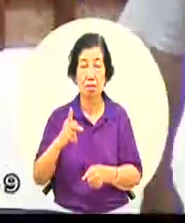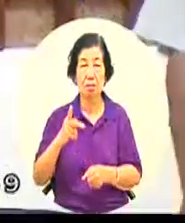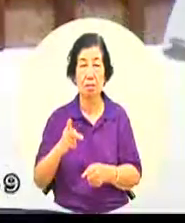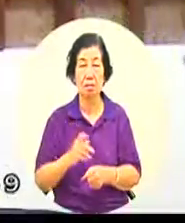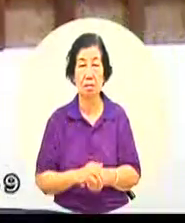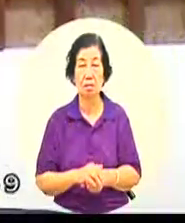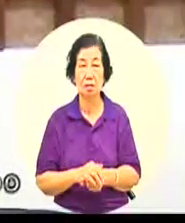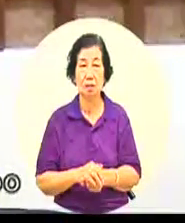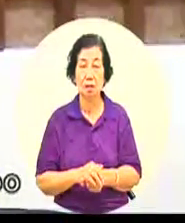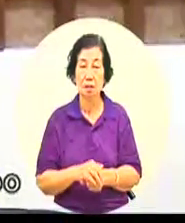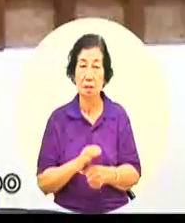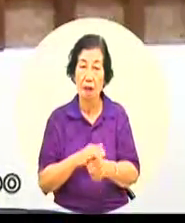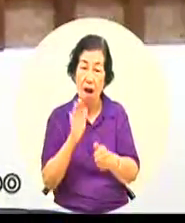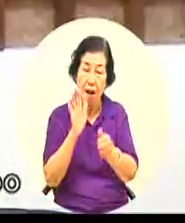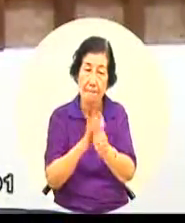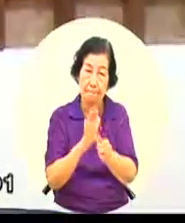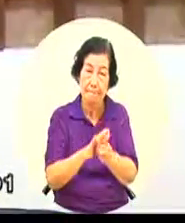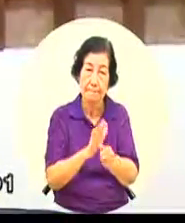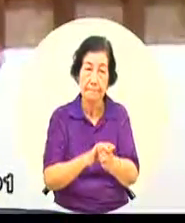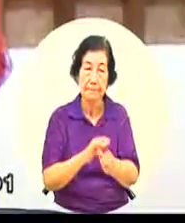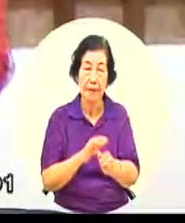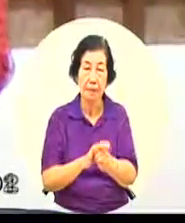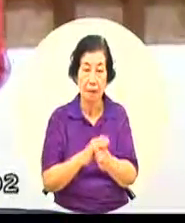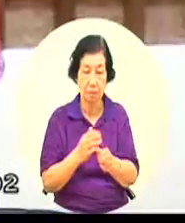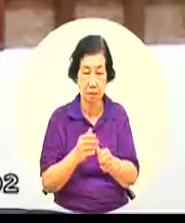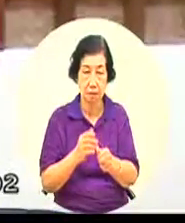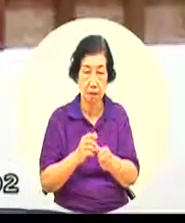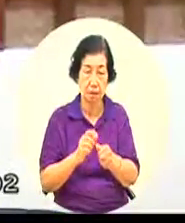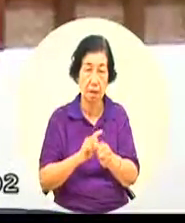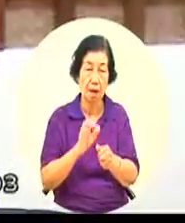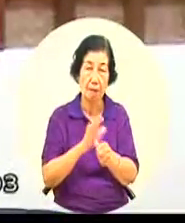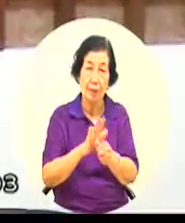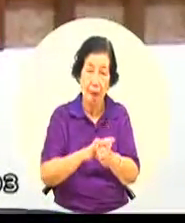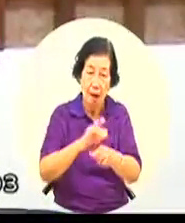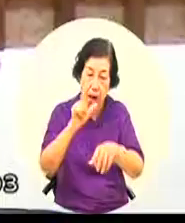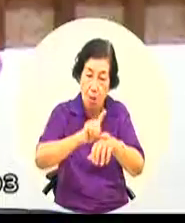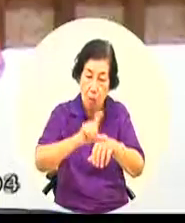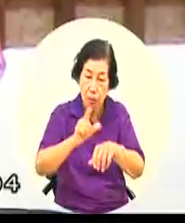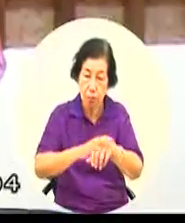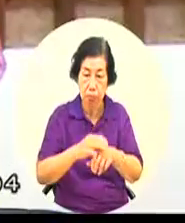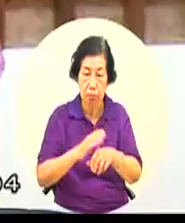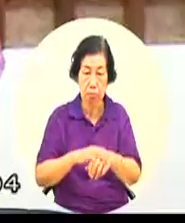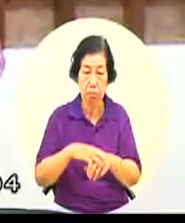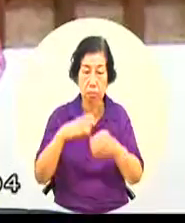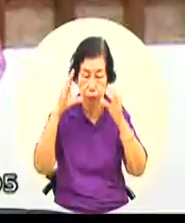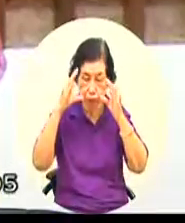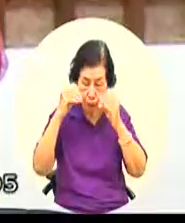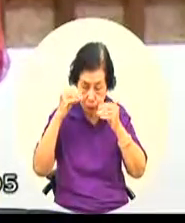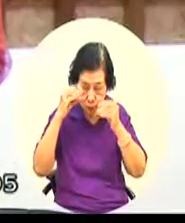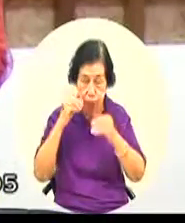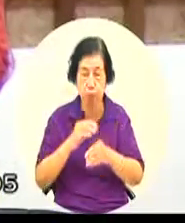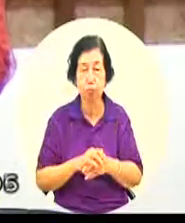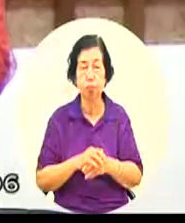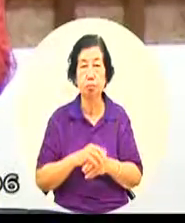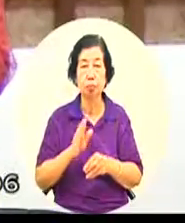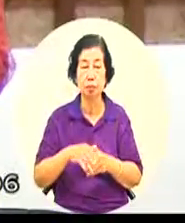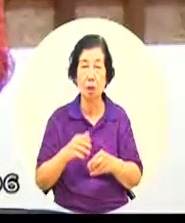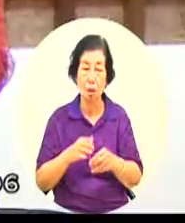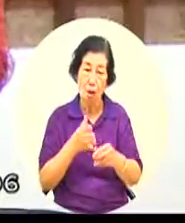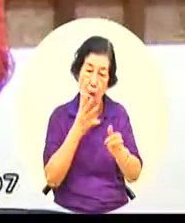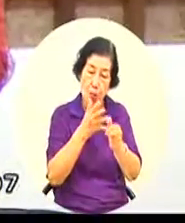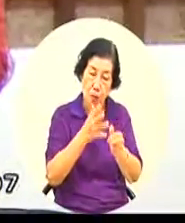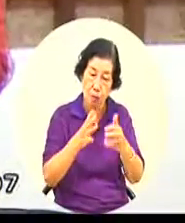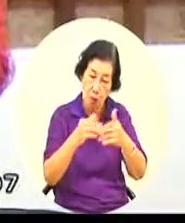可以让他们不会想要睡觉。一般同学，你问他们为什么你要拉 K， 他会告诉你，吃这个